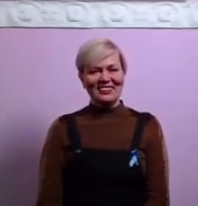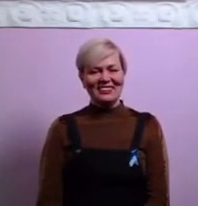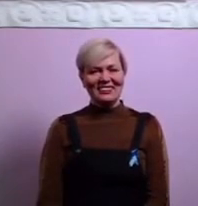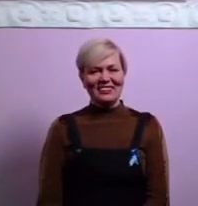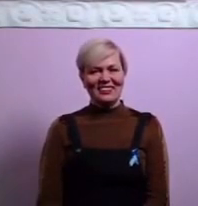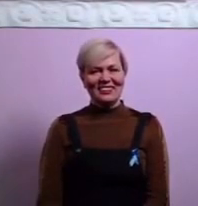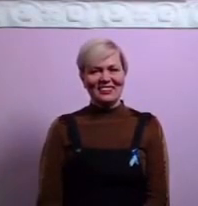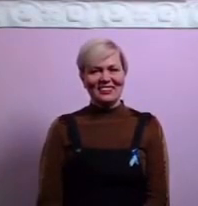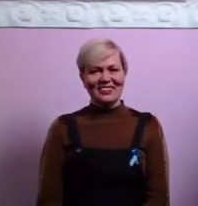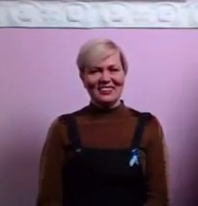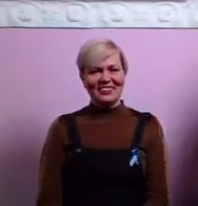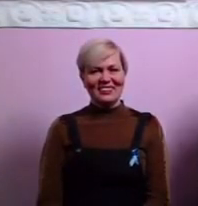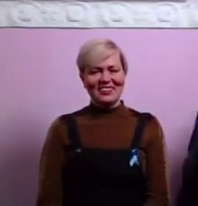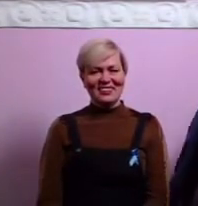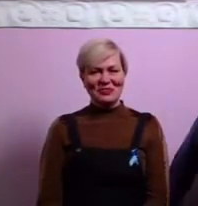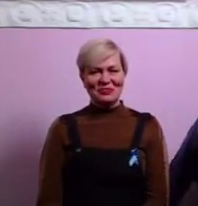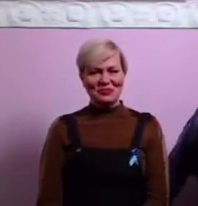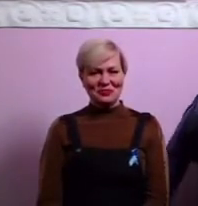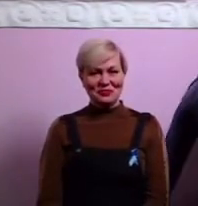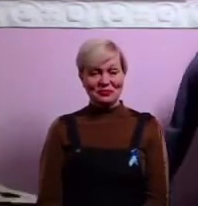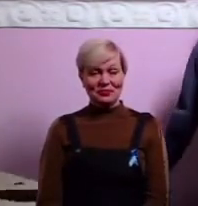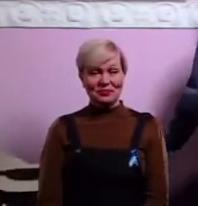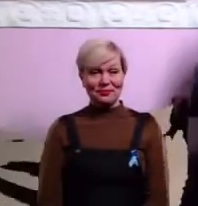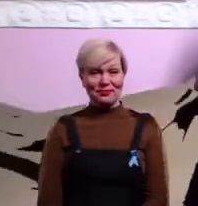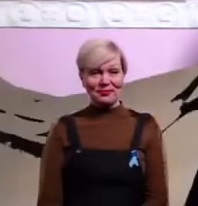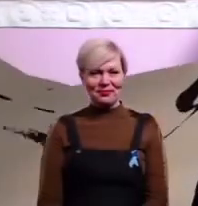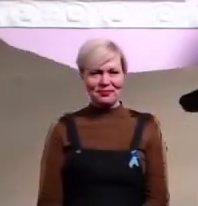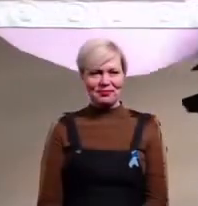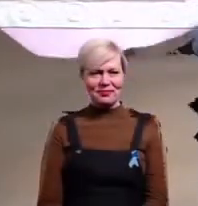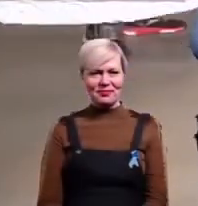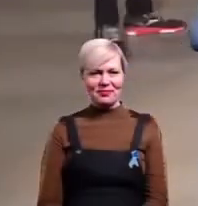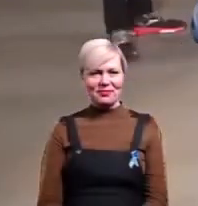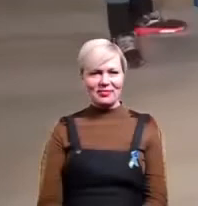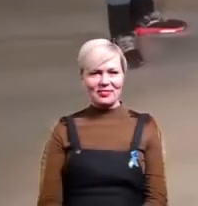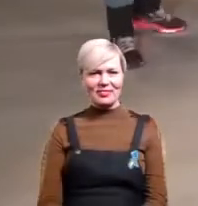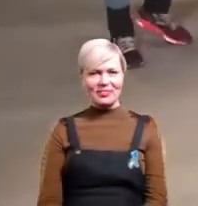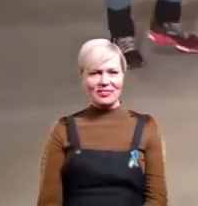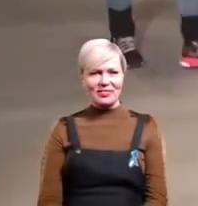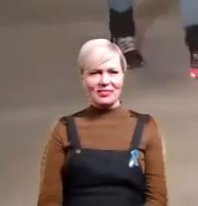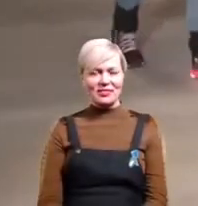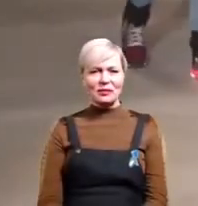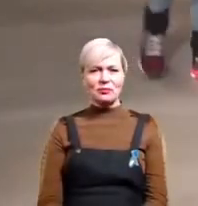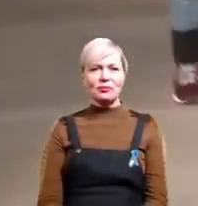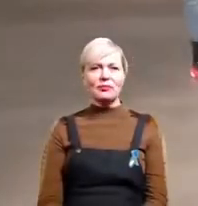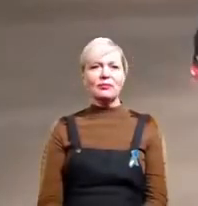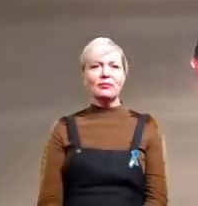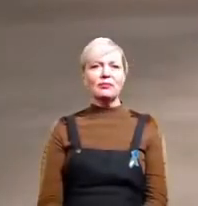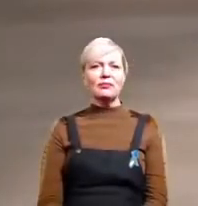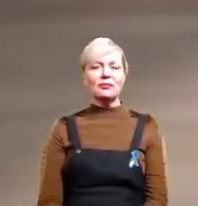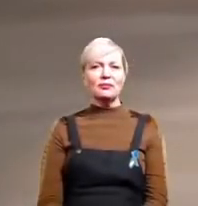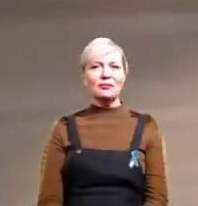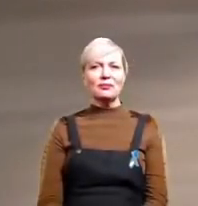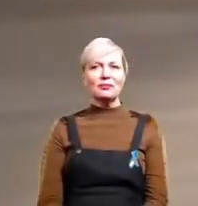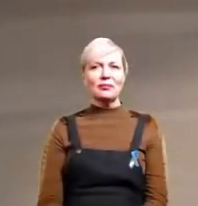Вот, да. Только не сдавайся, а расслабь кисть. Вот, вот так, да.